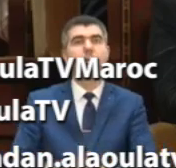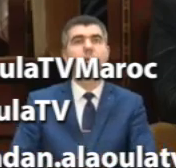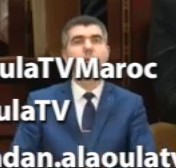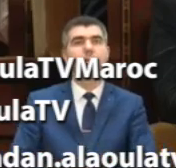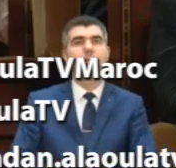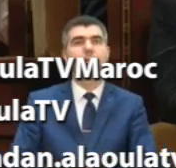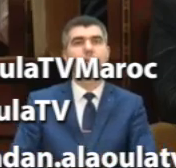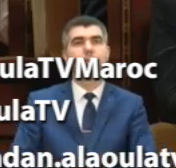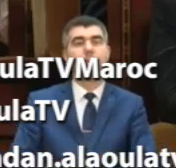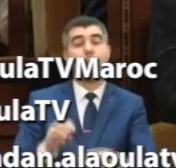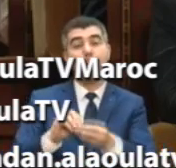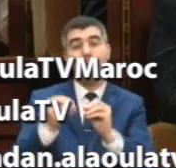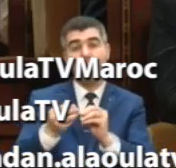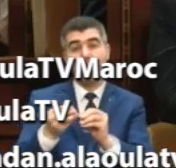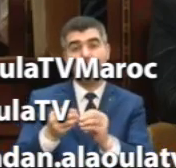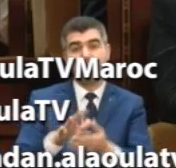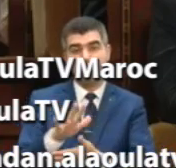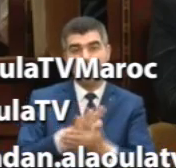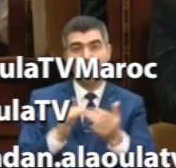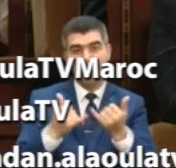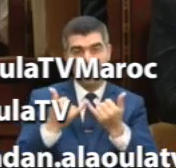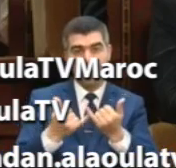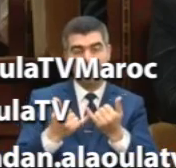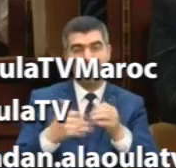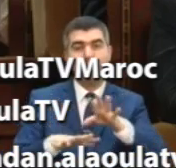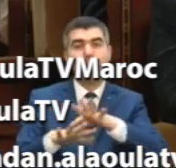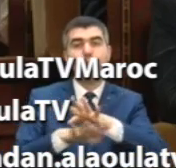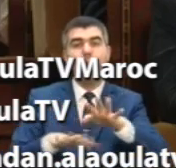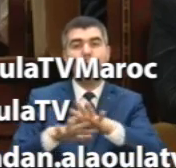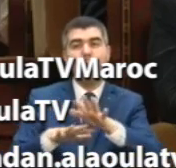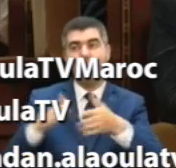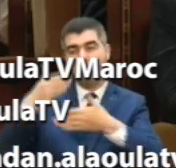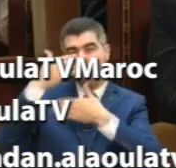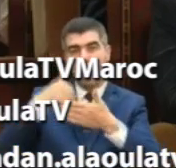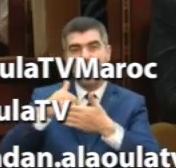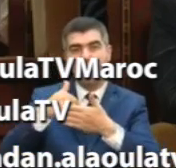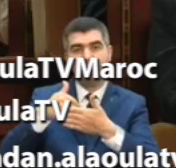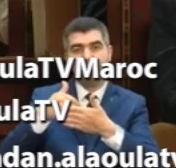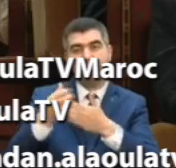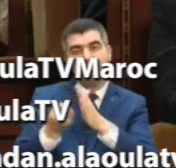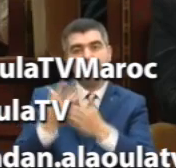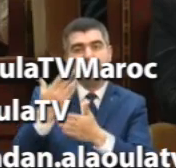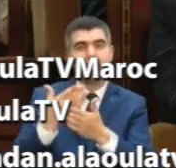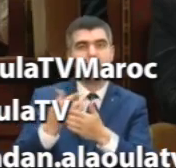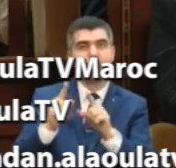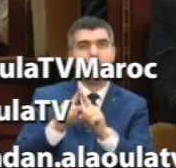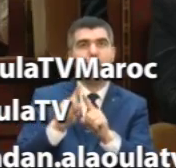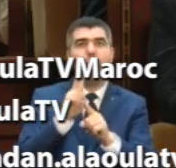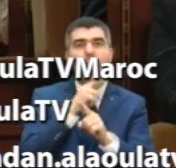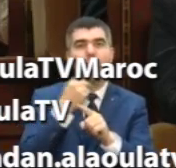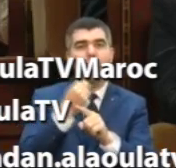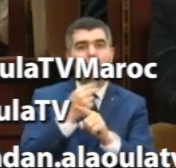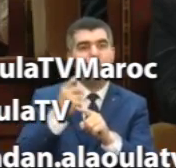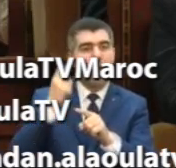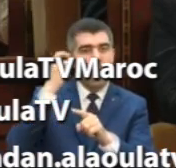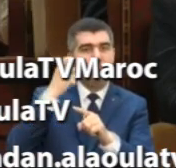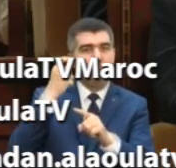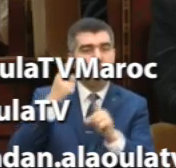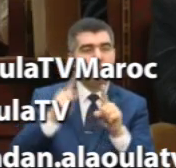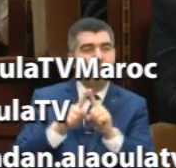الوزيرة. المشكل اليوم هو أنه المجتمع المغربي تطور والحكومة ما زالت تفكر بعقلية